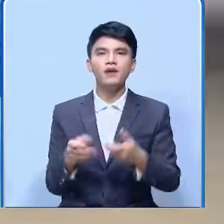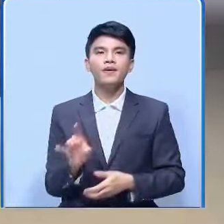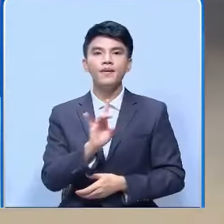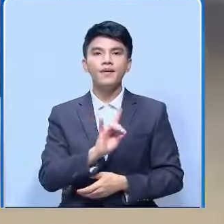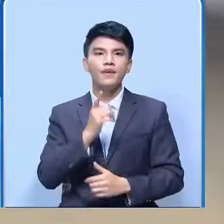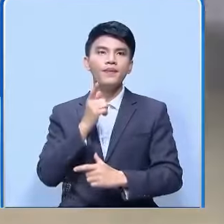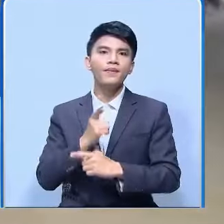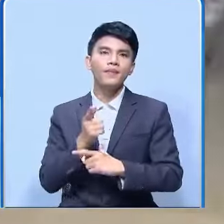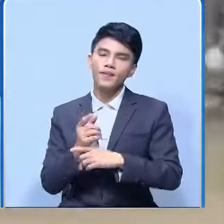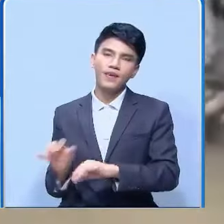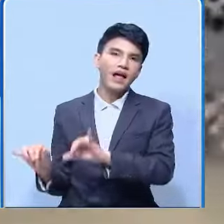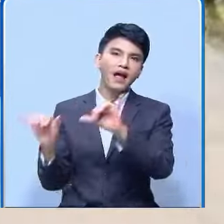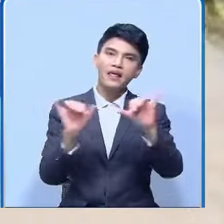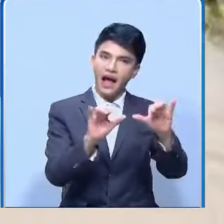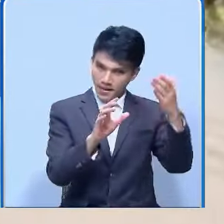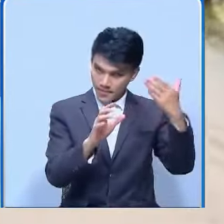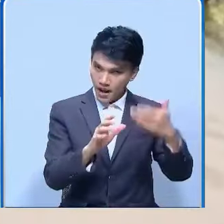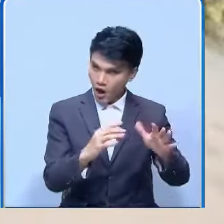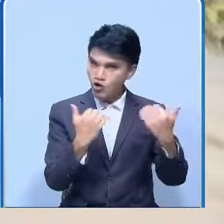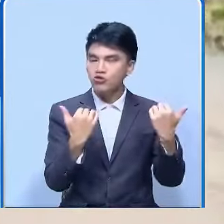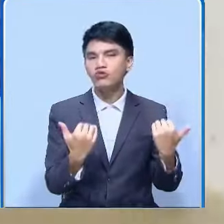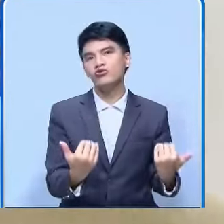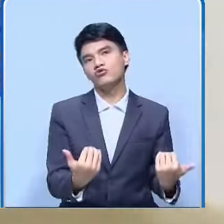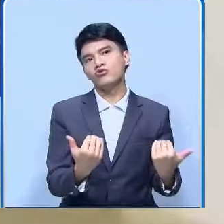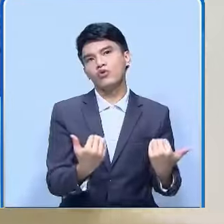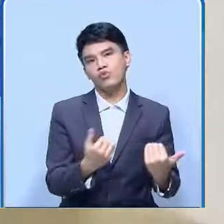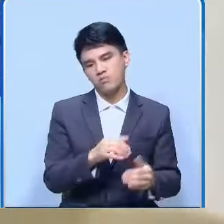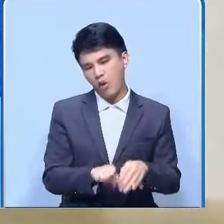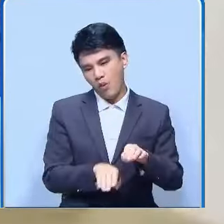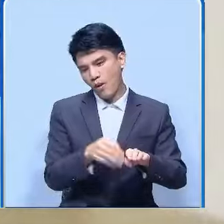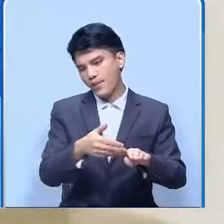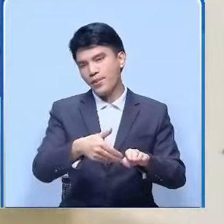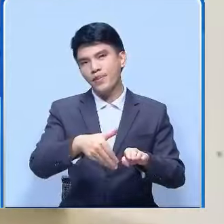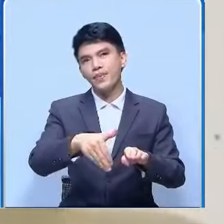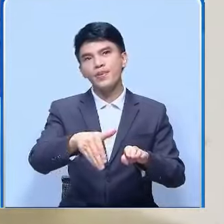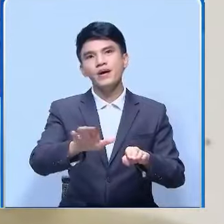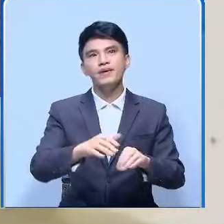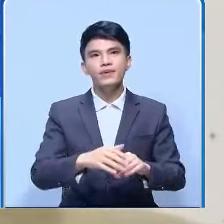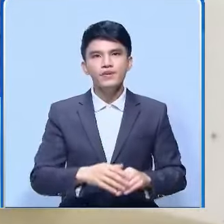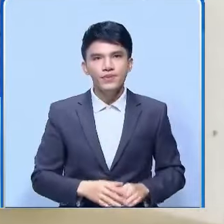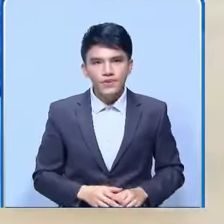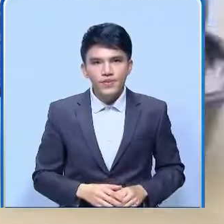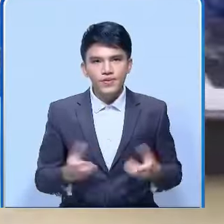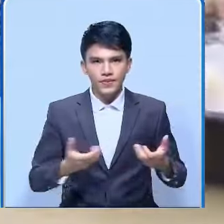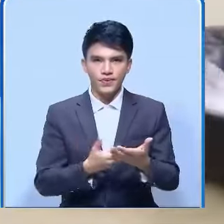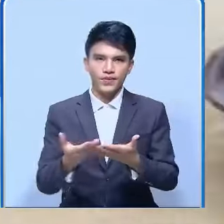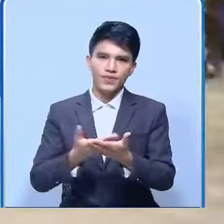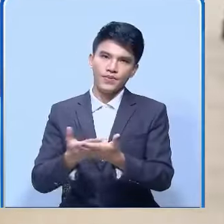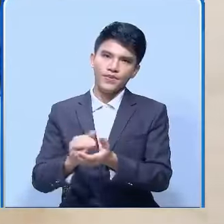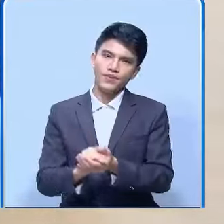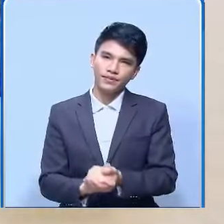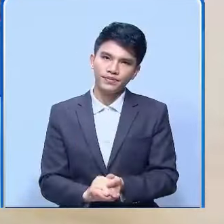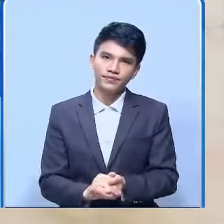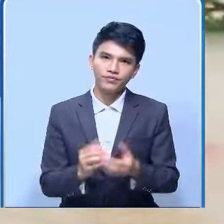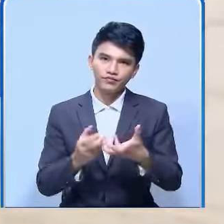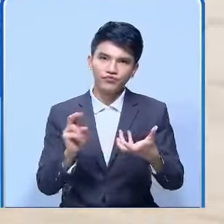ยงไปไว้ในจุดที่ปลอดภัยแล้วก็เดินฝากกระแสน้ำออกมาจากพื้นที่มาหาซื้อของกินกันรวมถึง